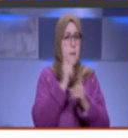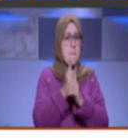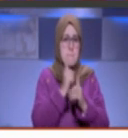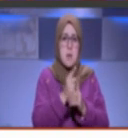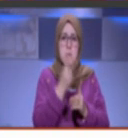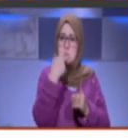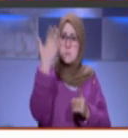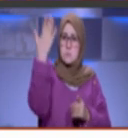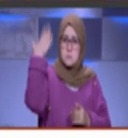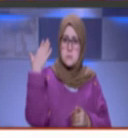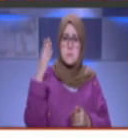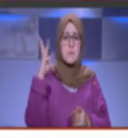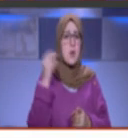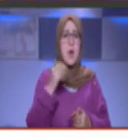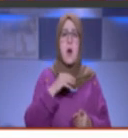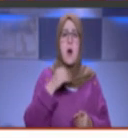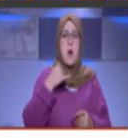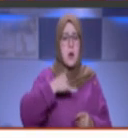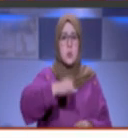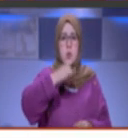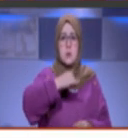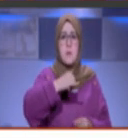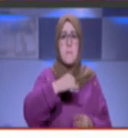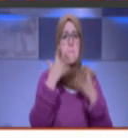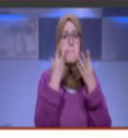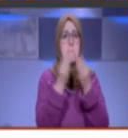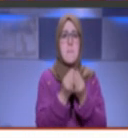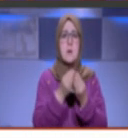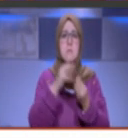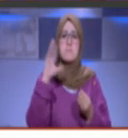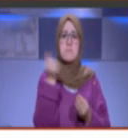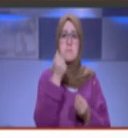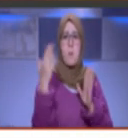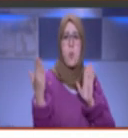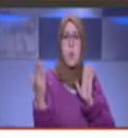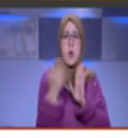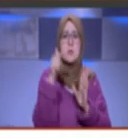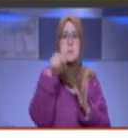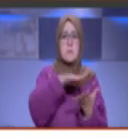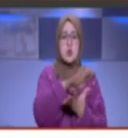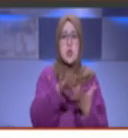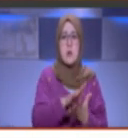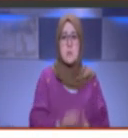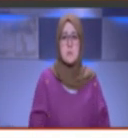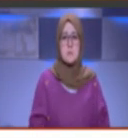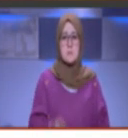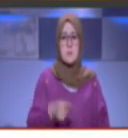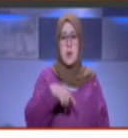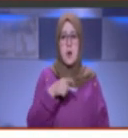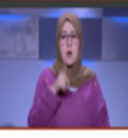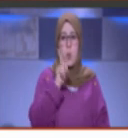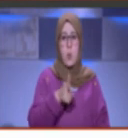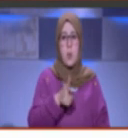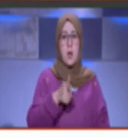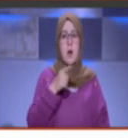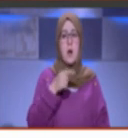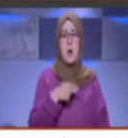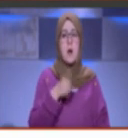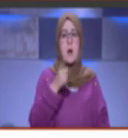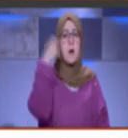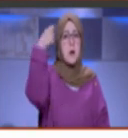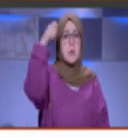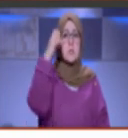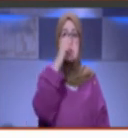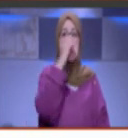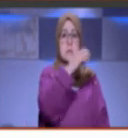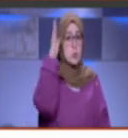مع بعضنا في مواجهة هذا التحدي. وجه الرئيس السيسي الشكر لكل العناصر